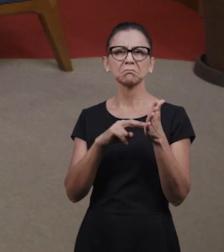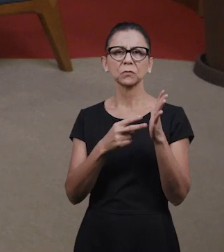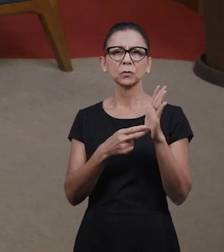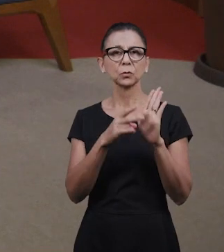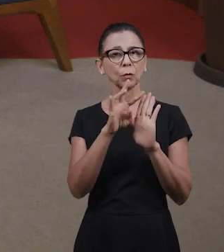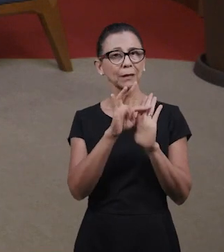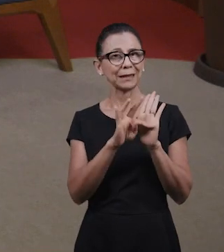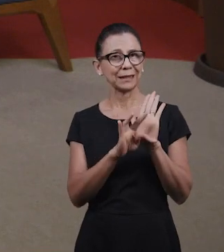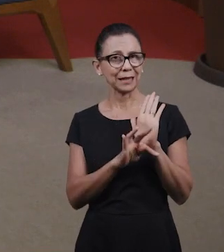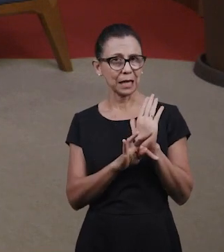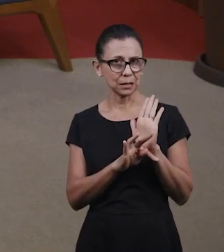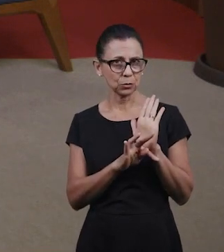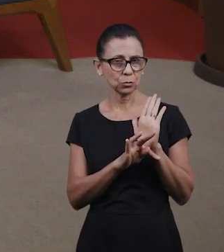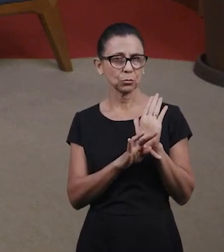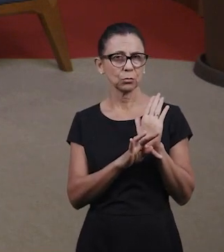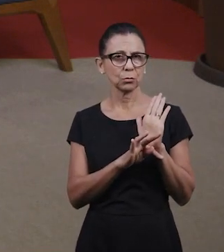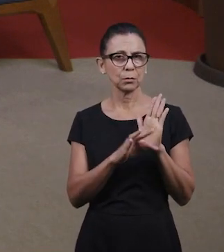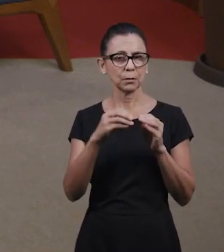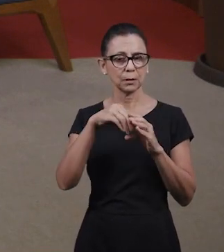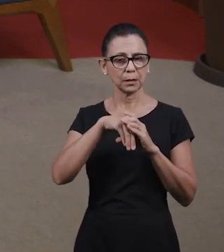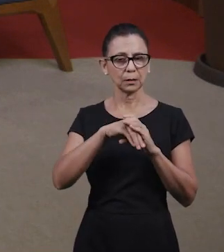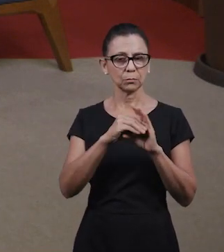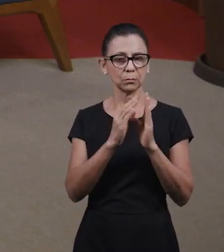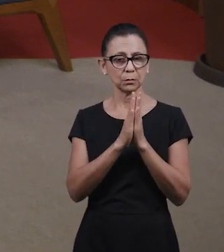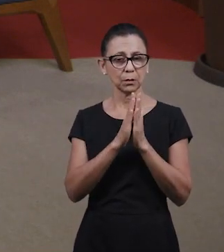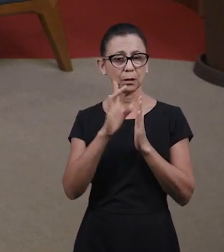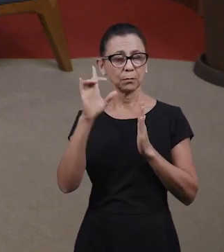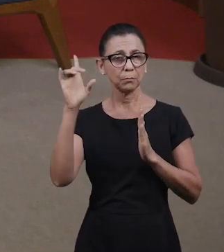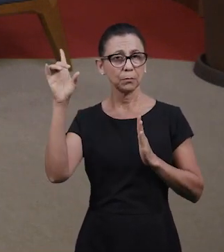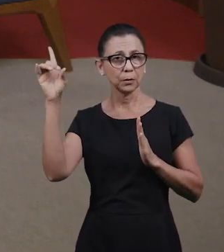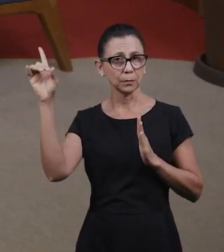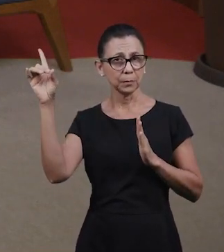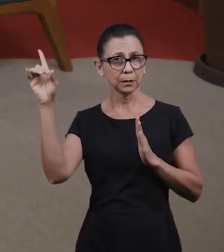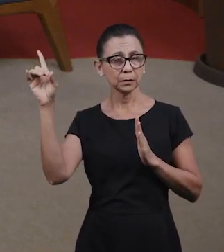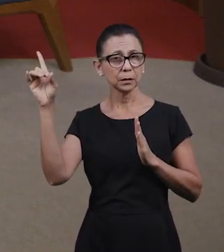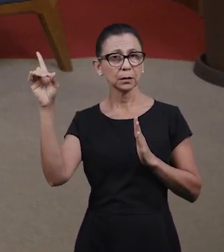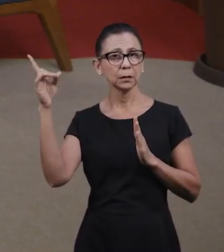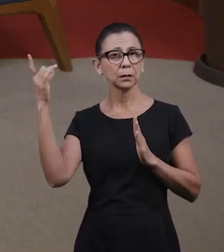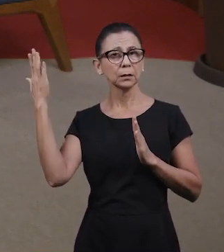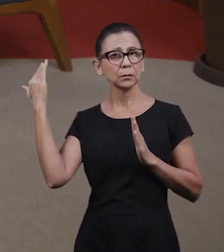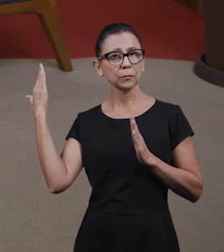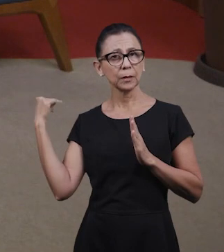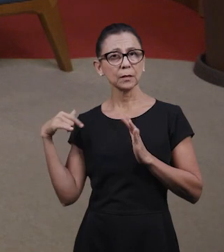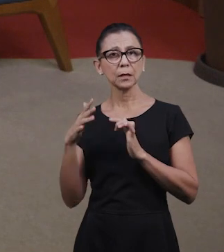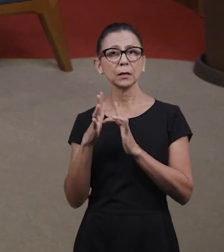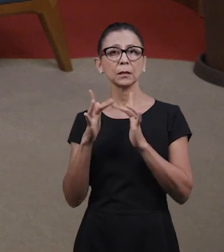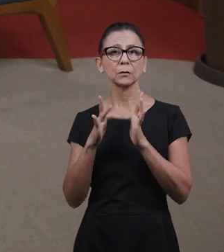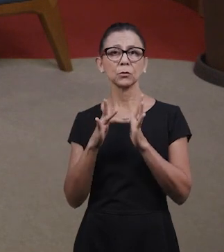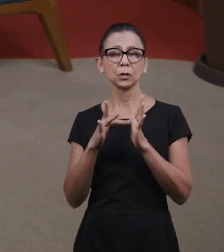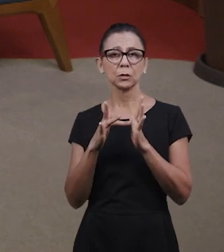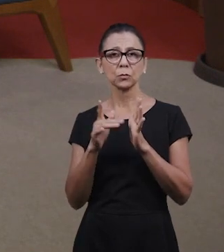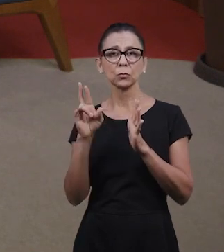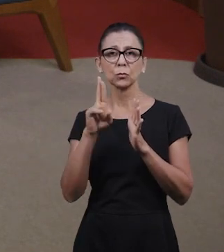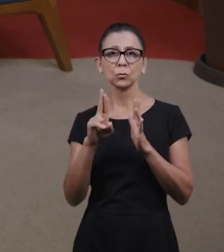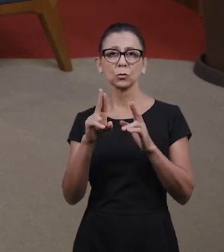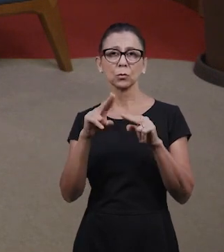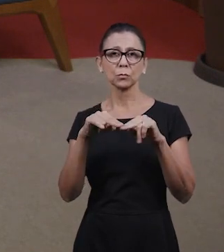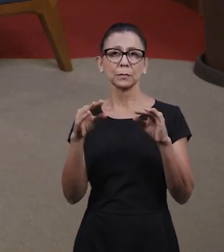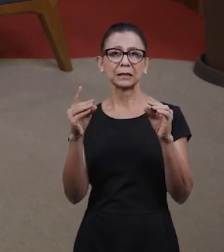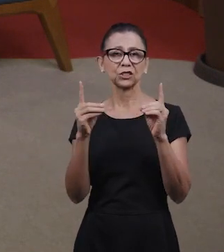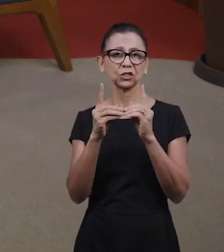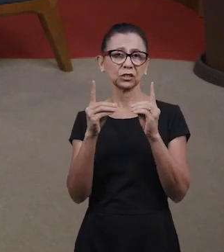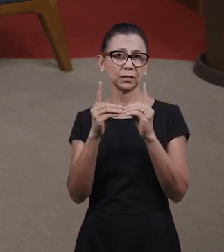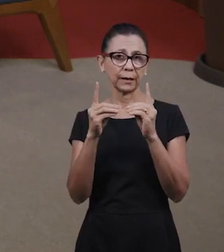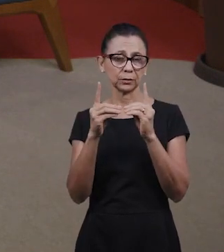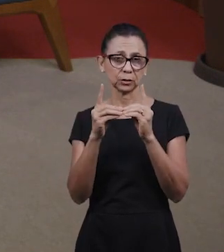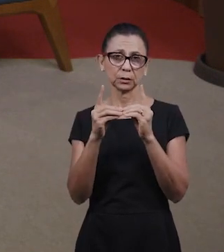sont des textes bibliques que de manière didactique, le Seigneur Jésus utilise ces paraboles afin que les personnes,